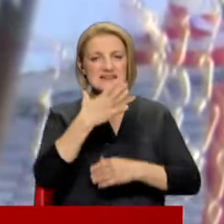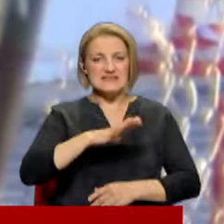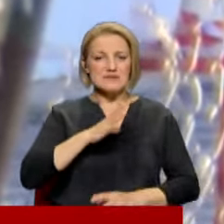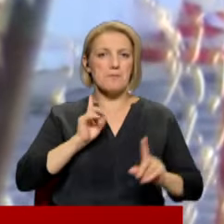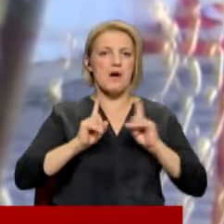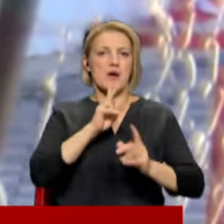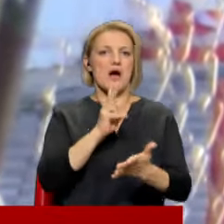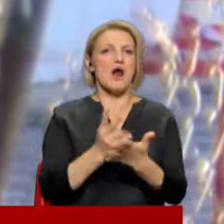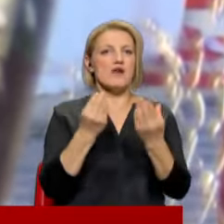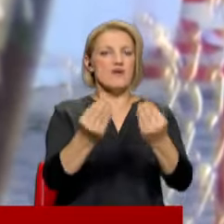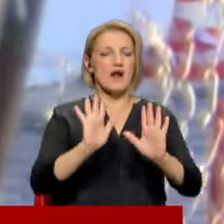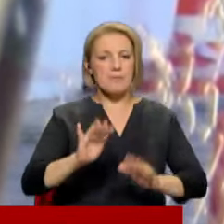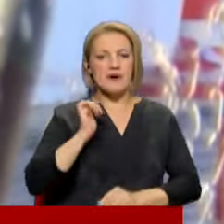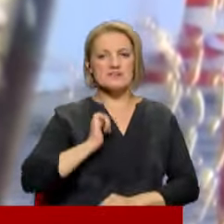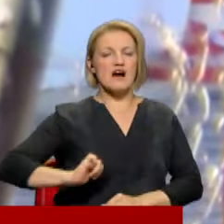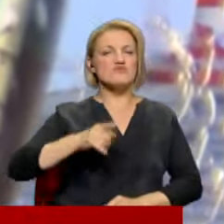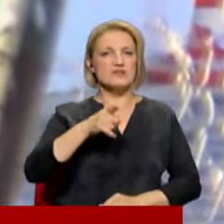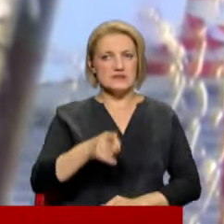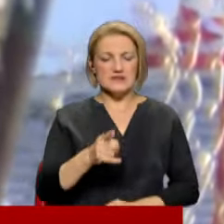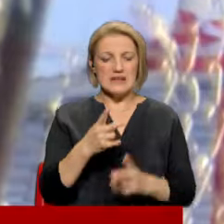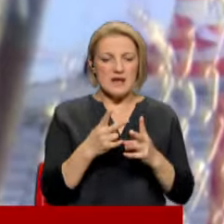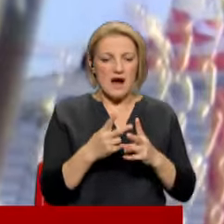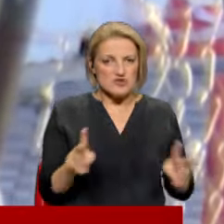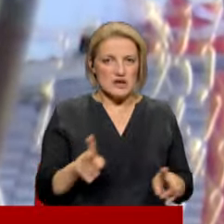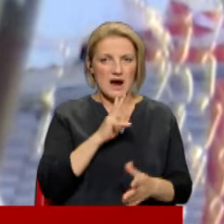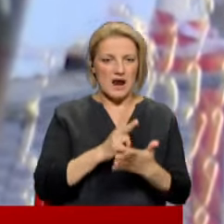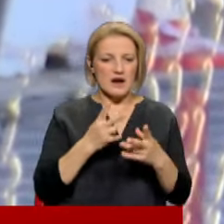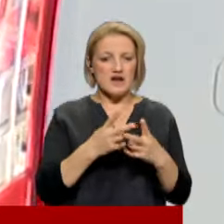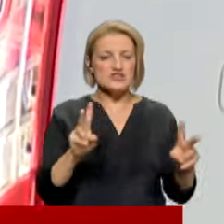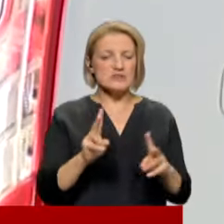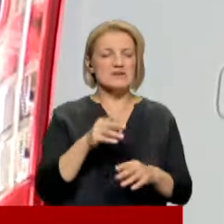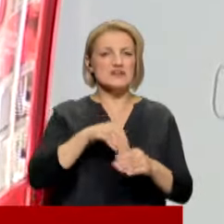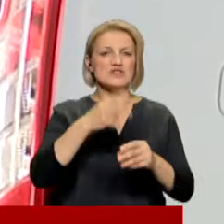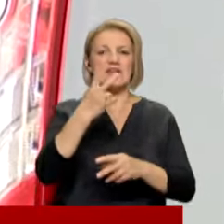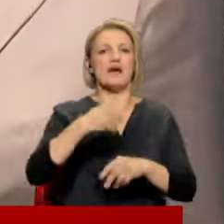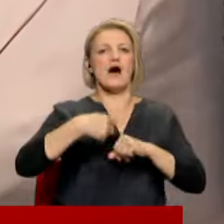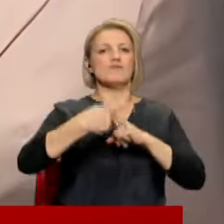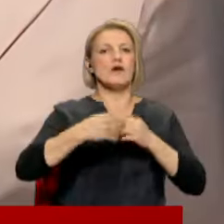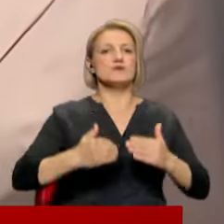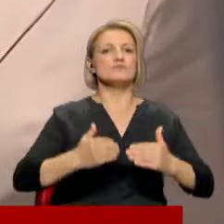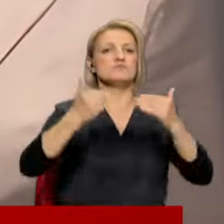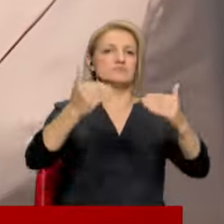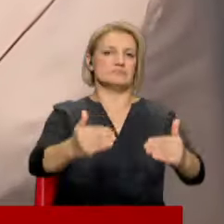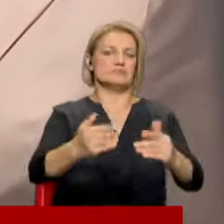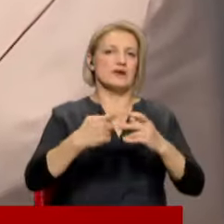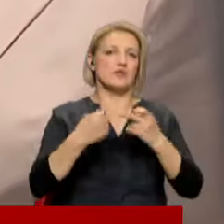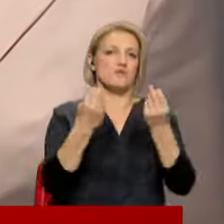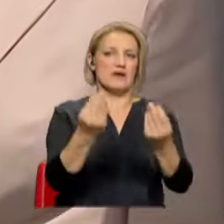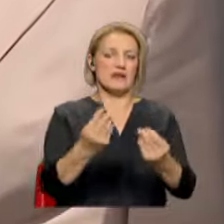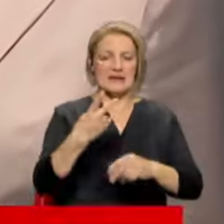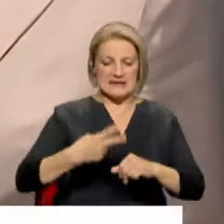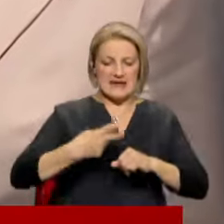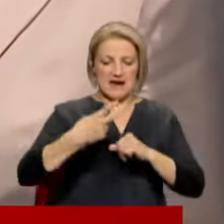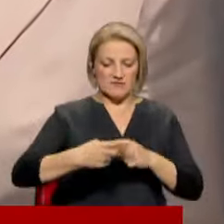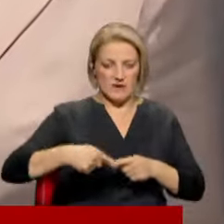karar verdi. Ama savcılığın mütalasını açıklaması için 2 hafta sonrasına randevu verildi. Takdir edersiniz ki